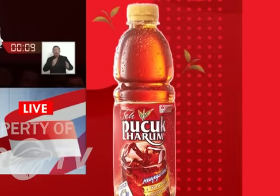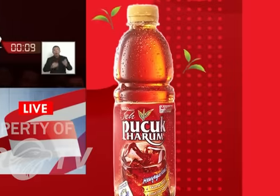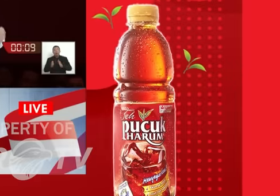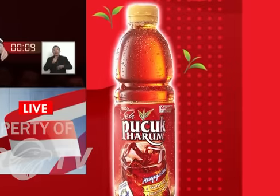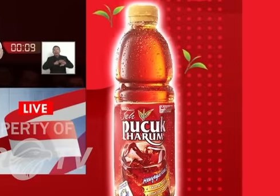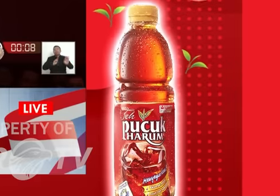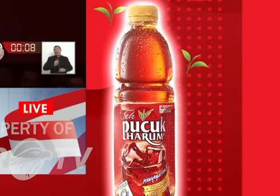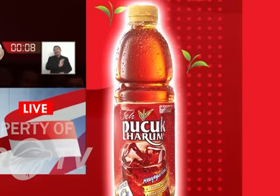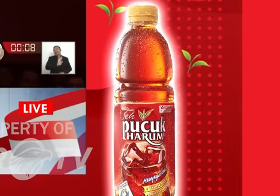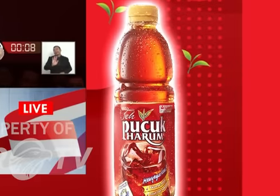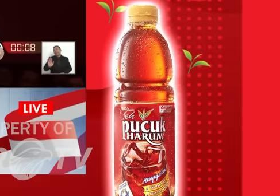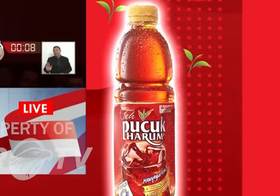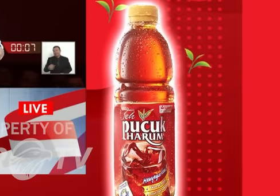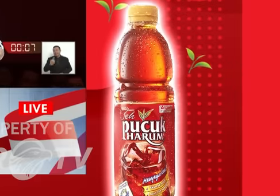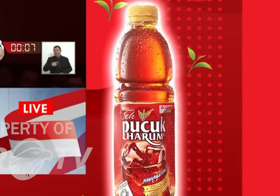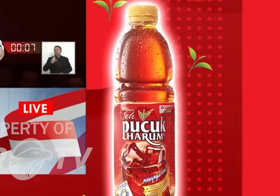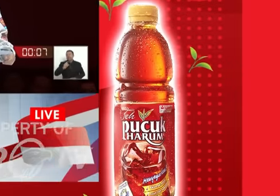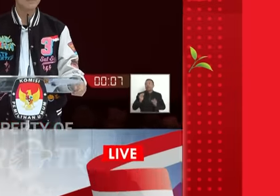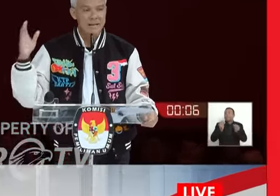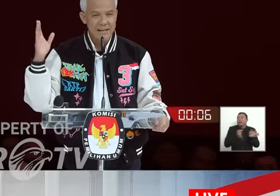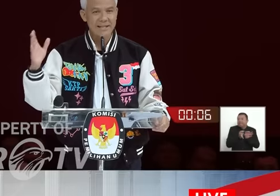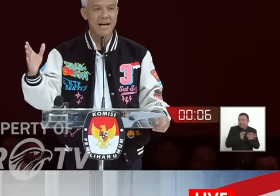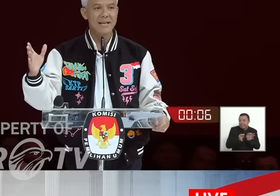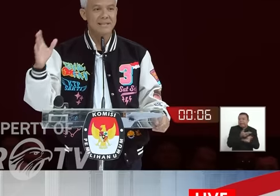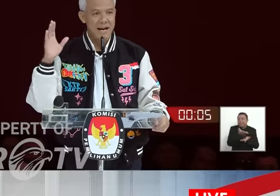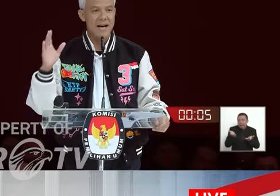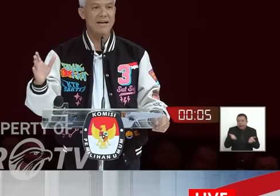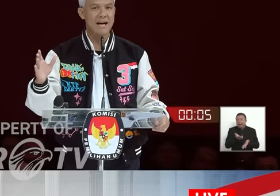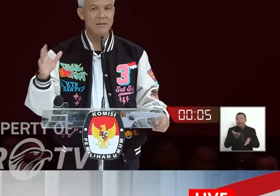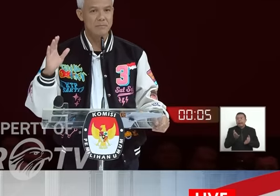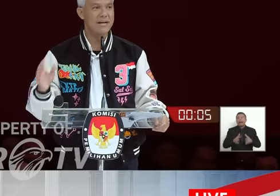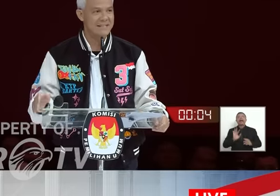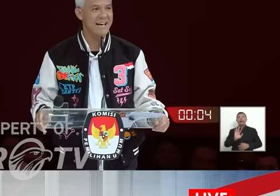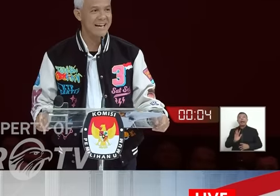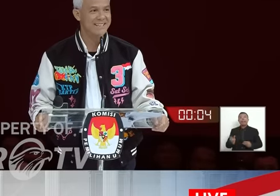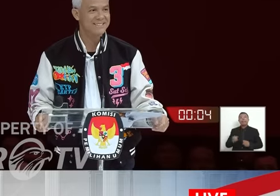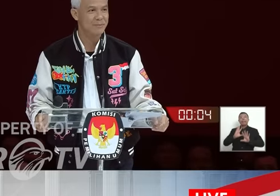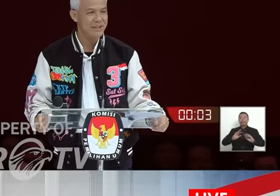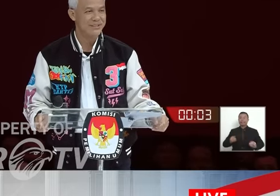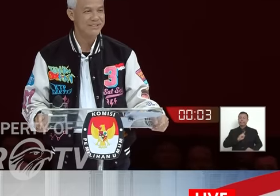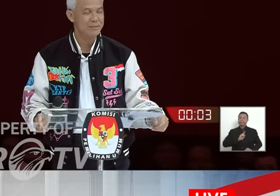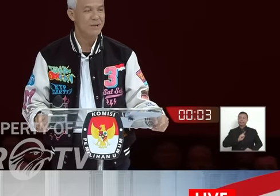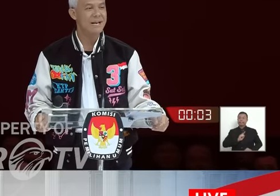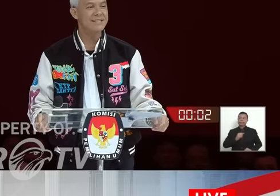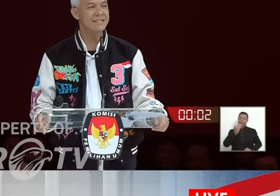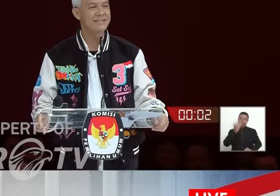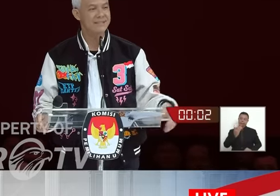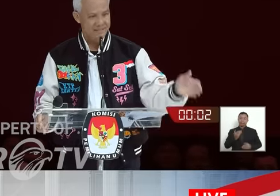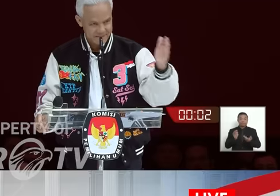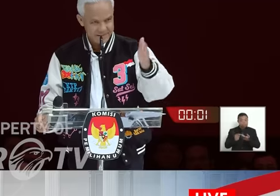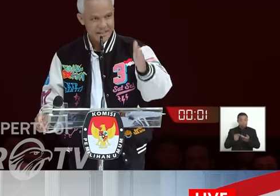kebudayaan eh begini dalam Yai Tejo dalam apa dalam Islam pendapat